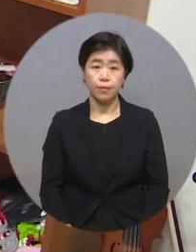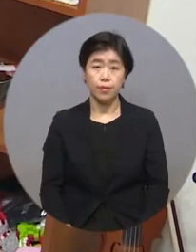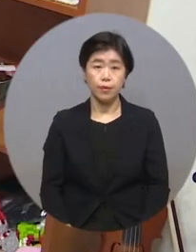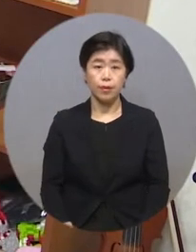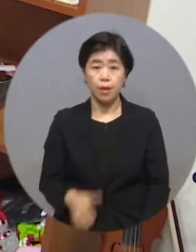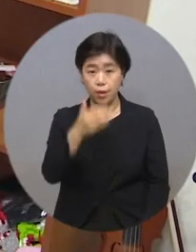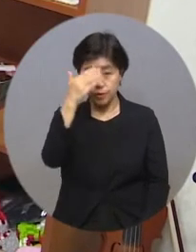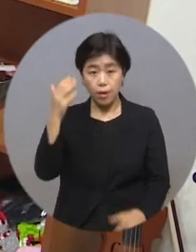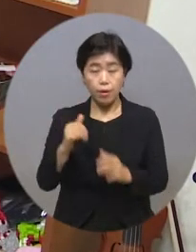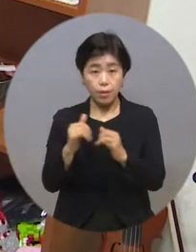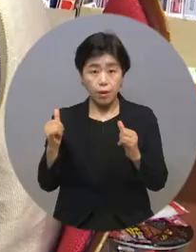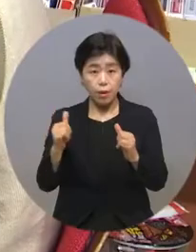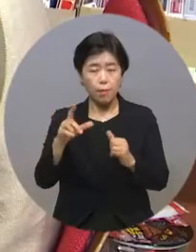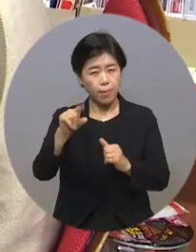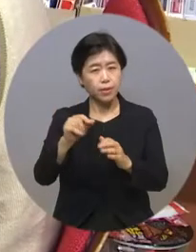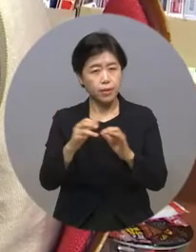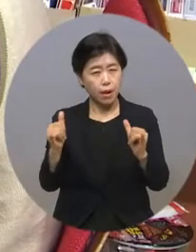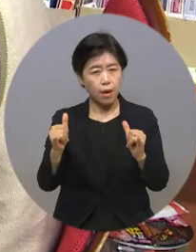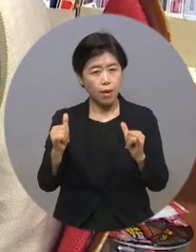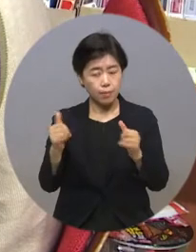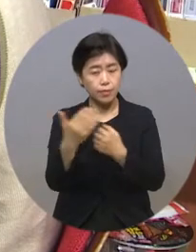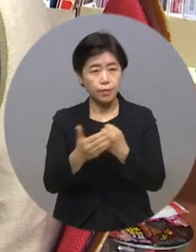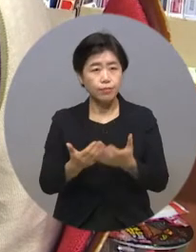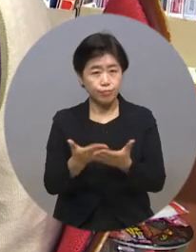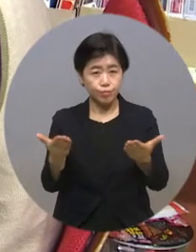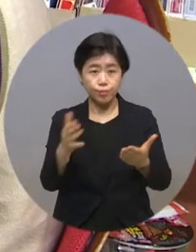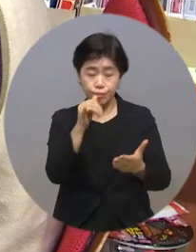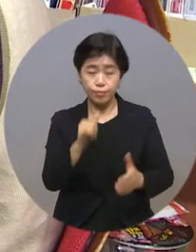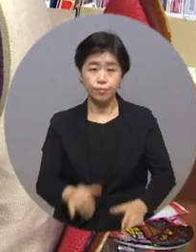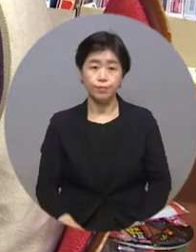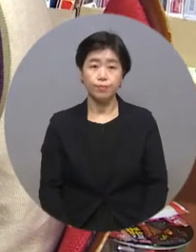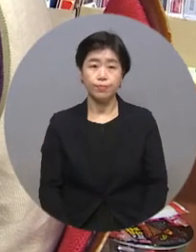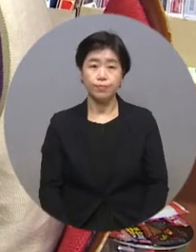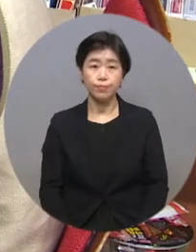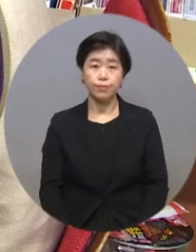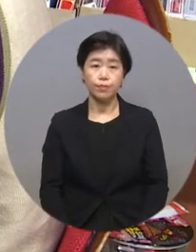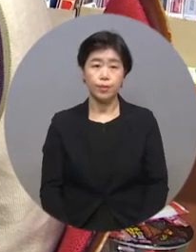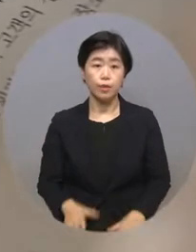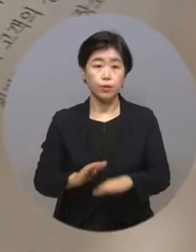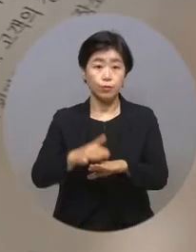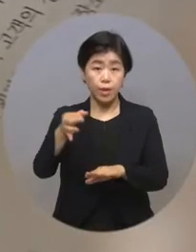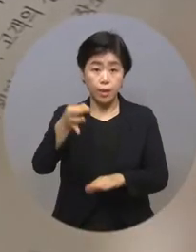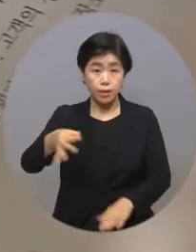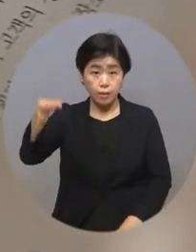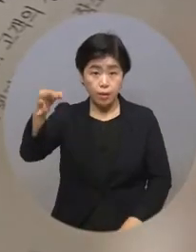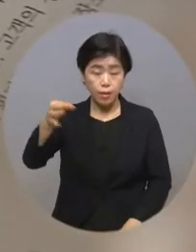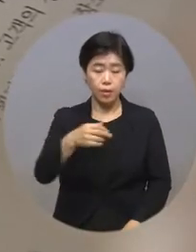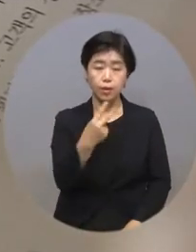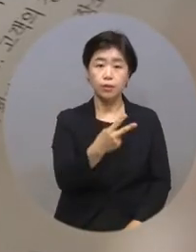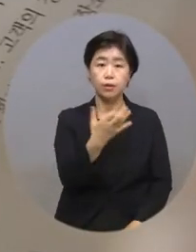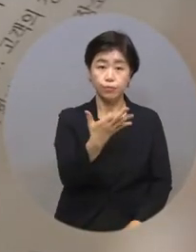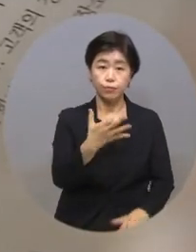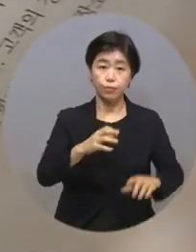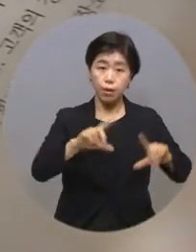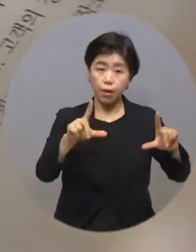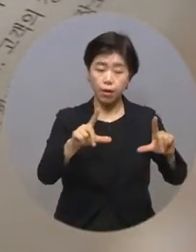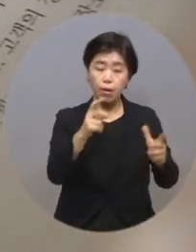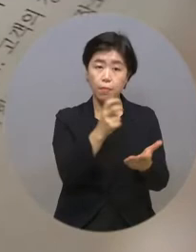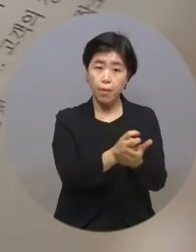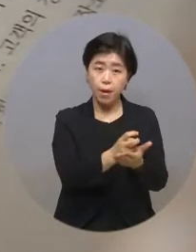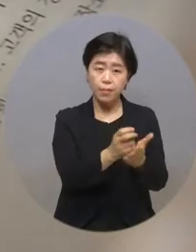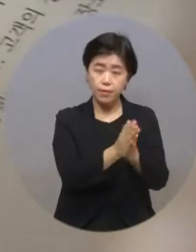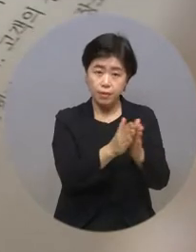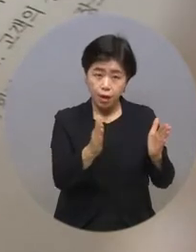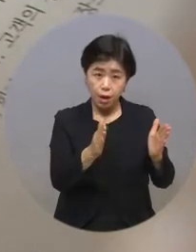명의 자립준비청년이 혜택을 받을 것으로 추산됩니다. 자립수당 인상은 2019년 제도 도입 이후